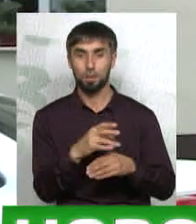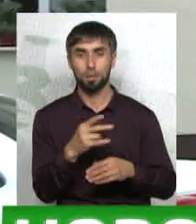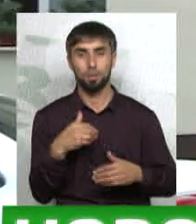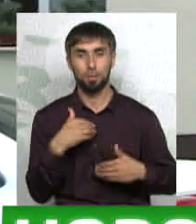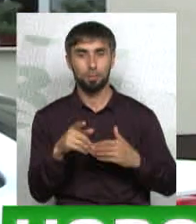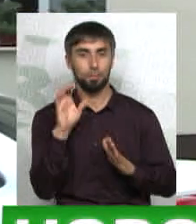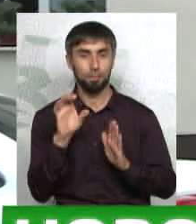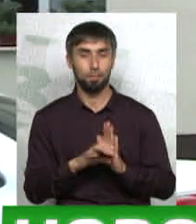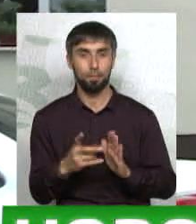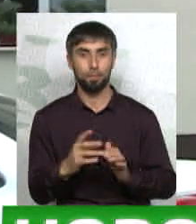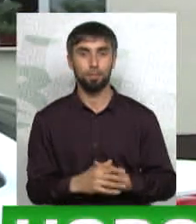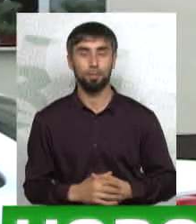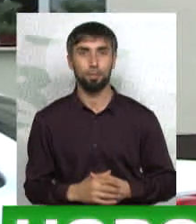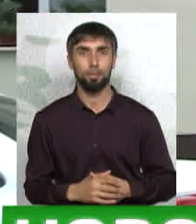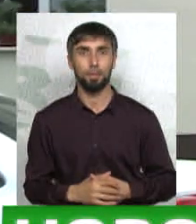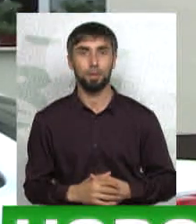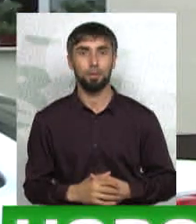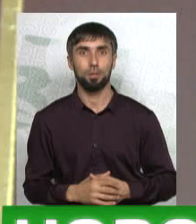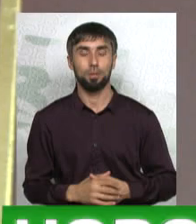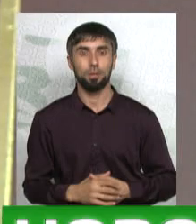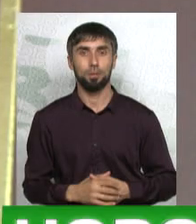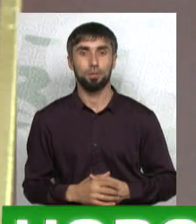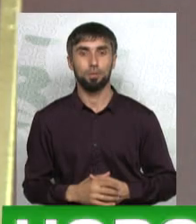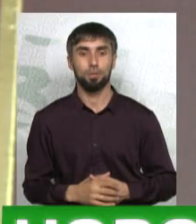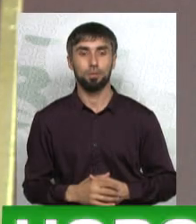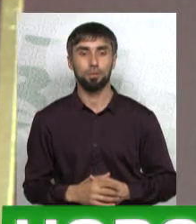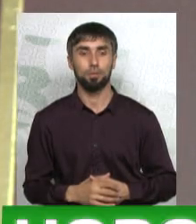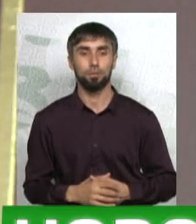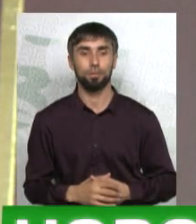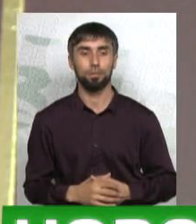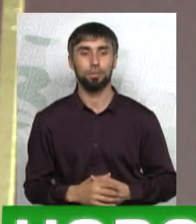рекомендациям специалистов. Идрис Ижиев, Адам Гулоев, Ахмед Горбаков, Новости 24.